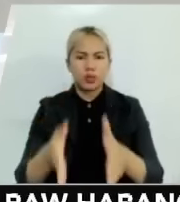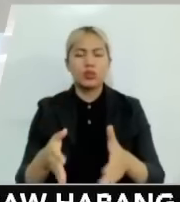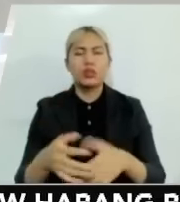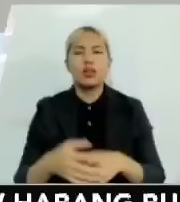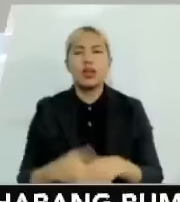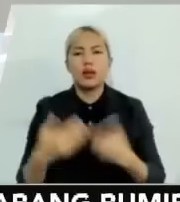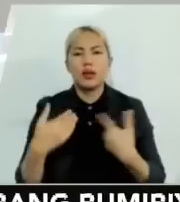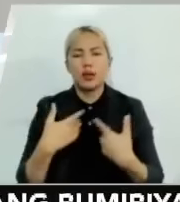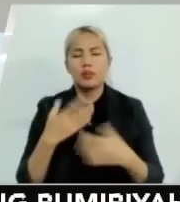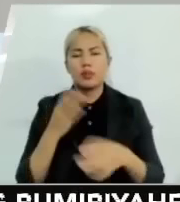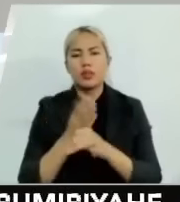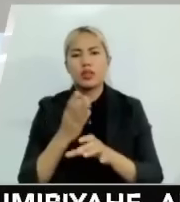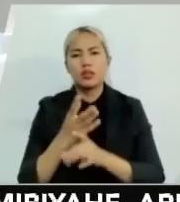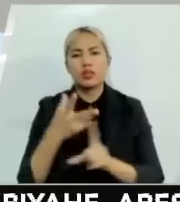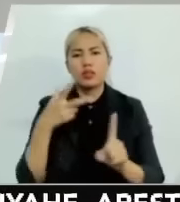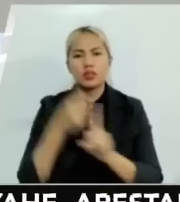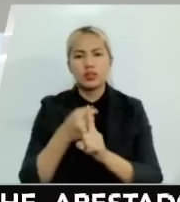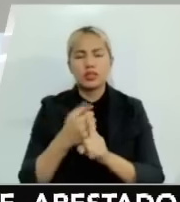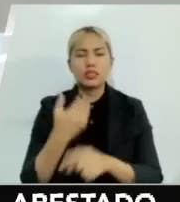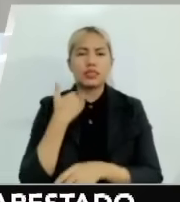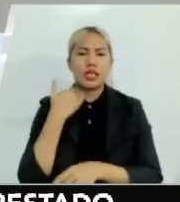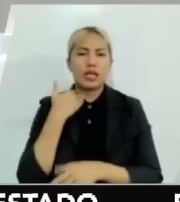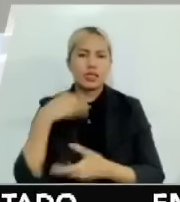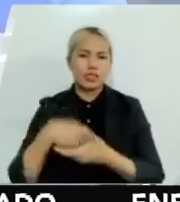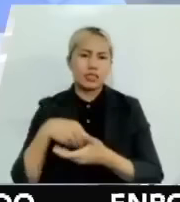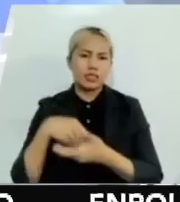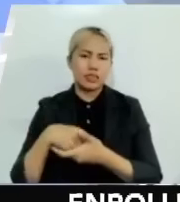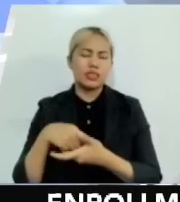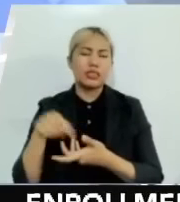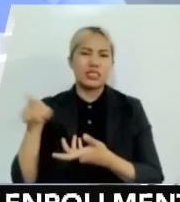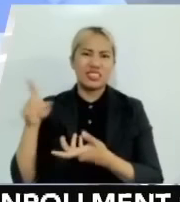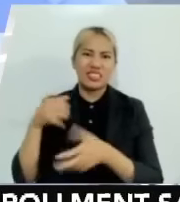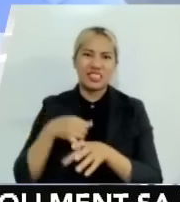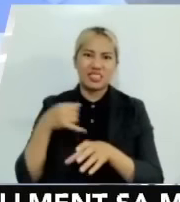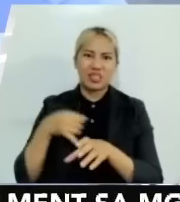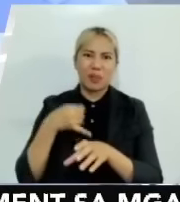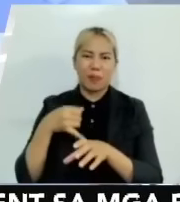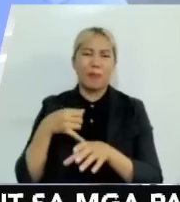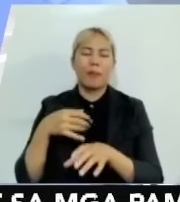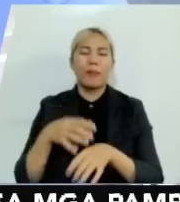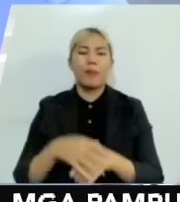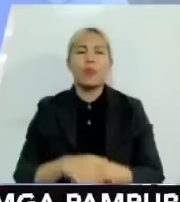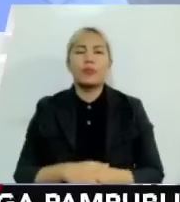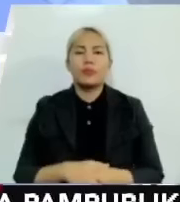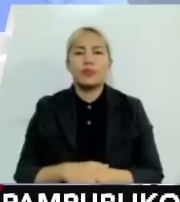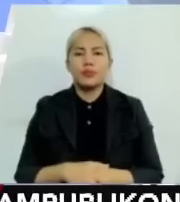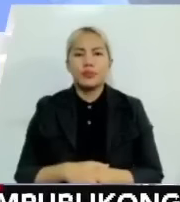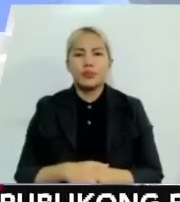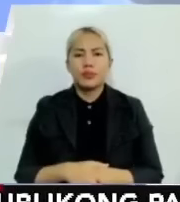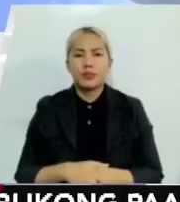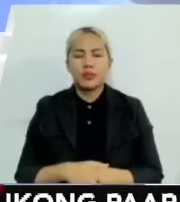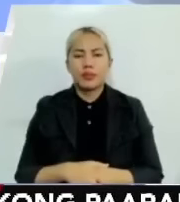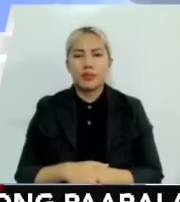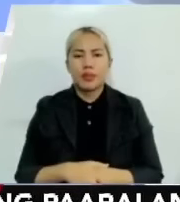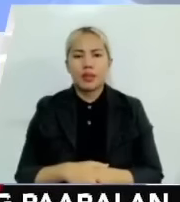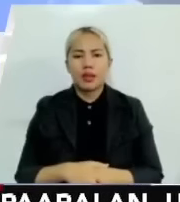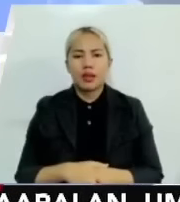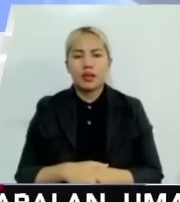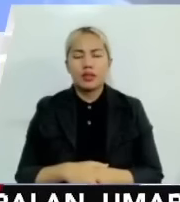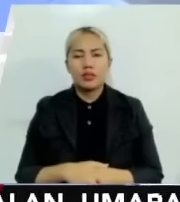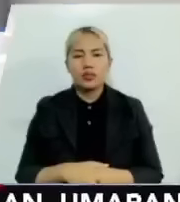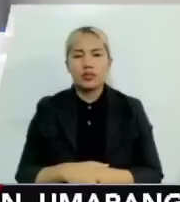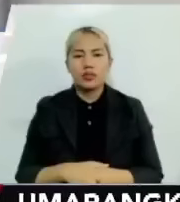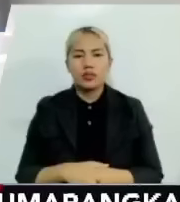kotse at naipit pa sa likuran ng jeep. Bibilis siya ng something na parts ng kanyang sasakyan. And it so happened